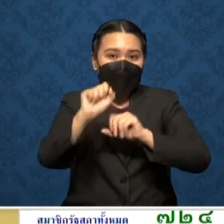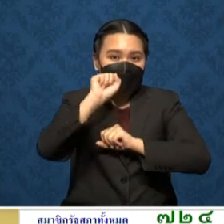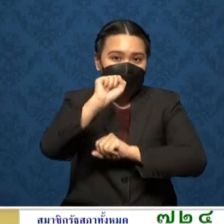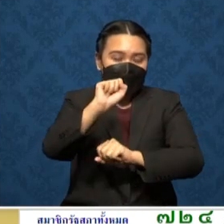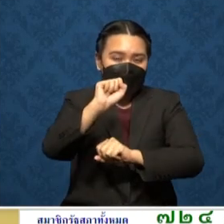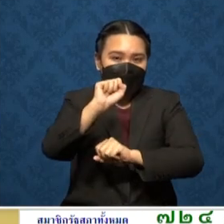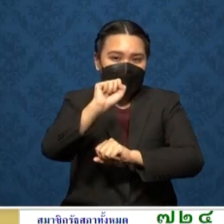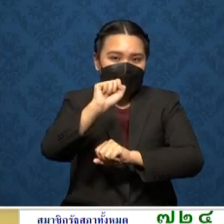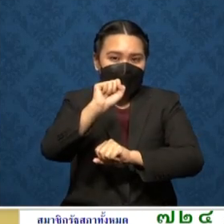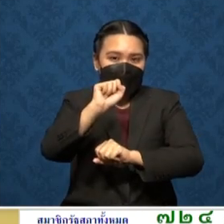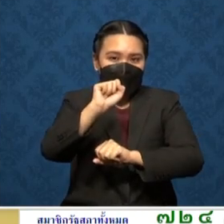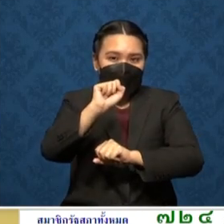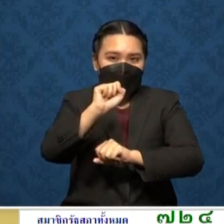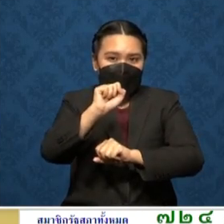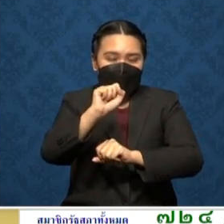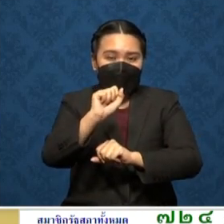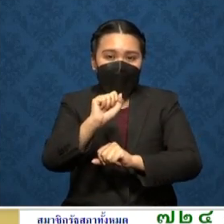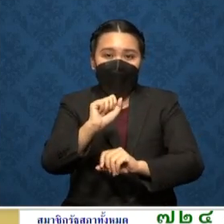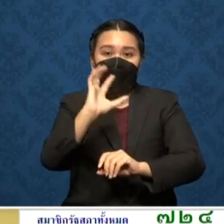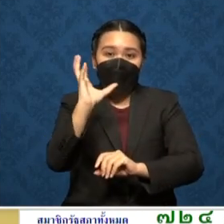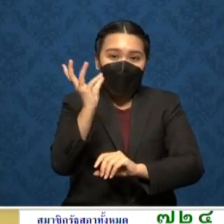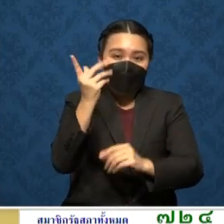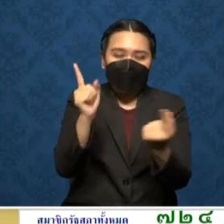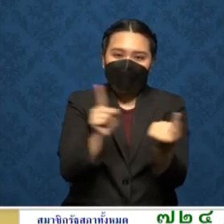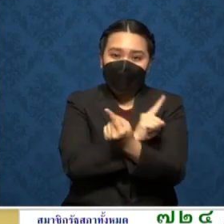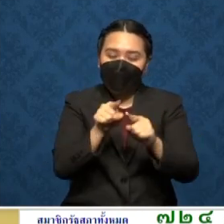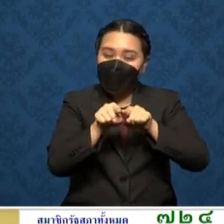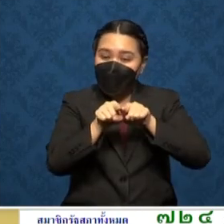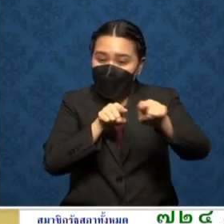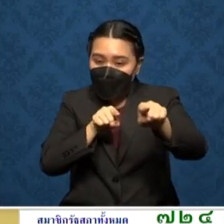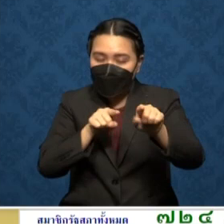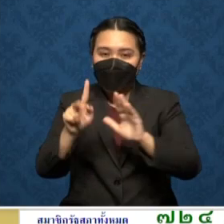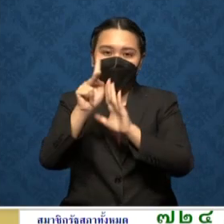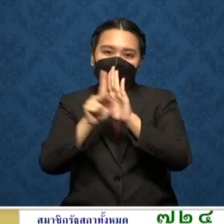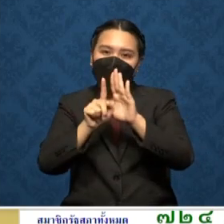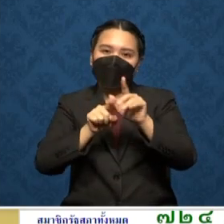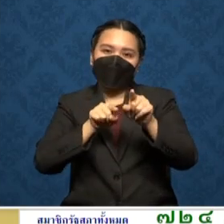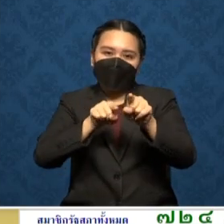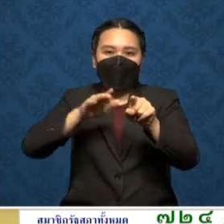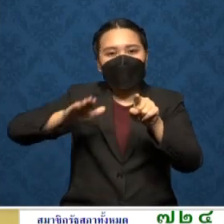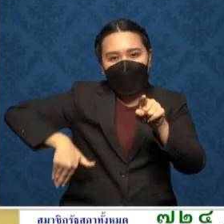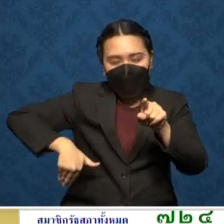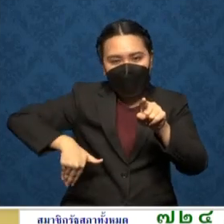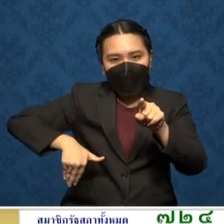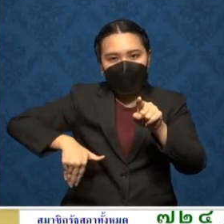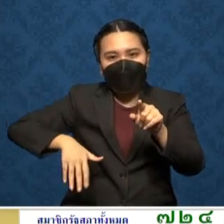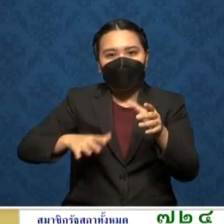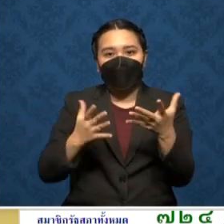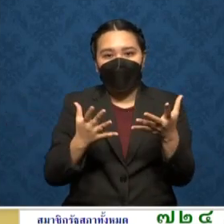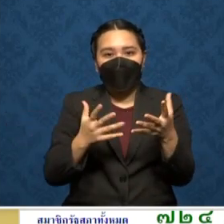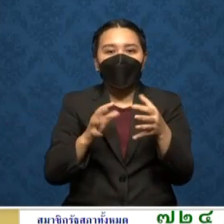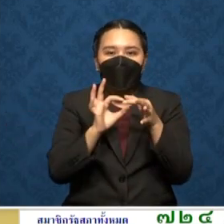าความต้องการของโลกและสังคมในปัจจุบันตลอดจนความห่วงใยอื่นๆหล